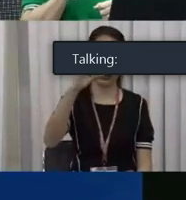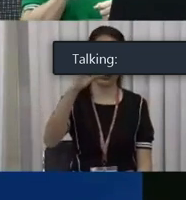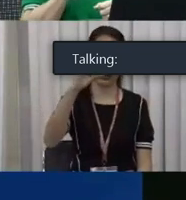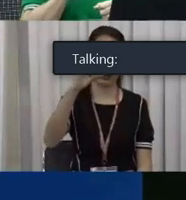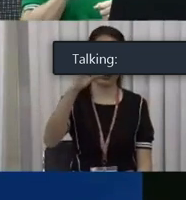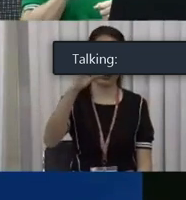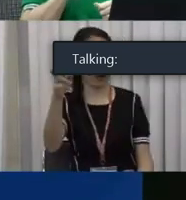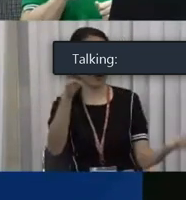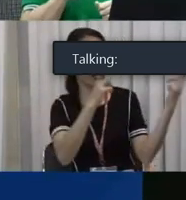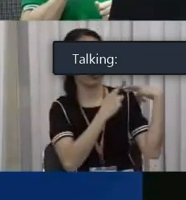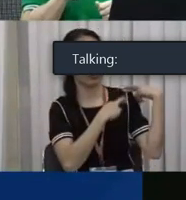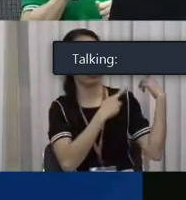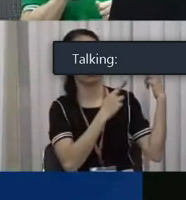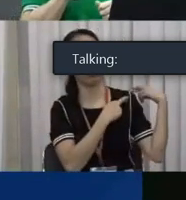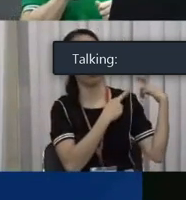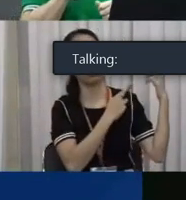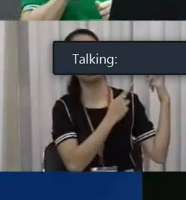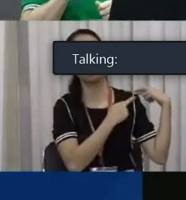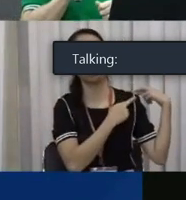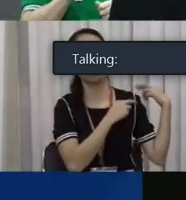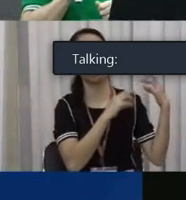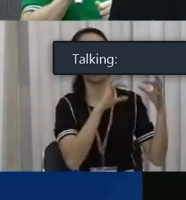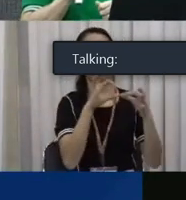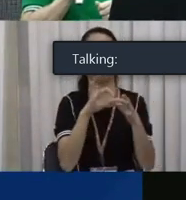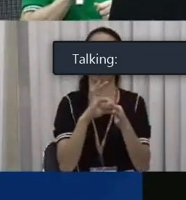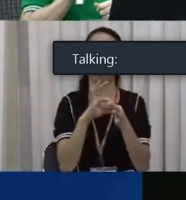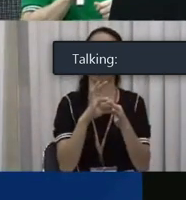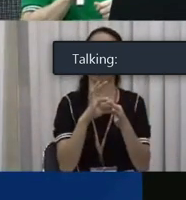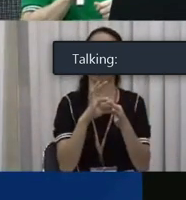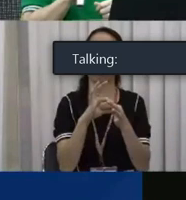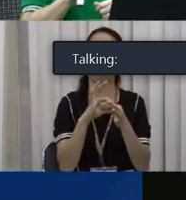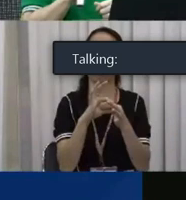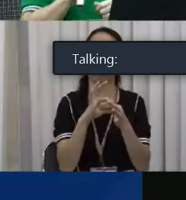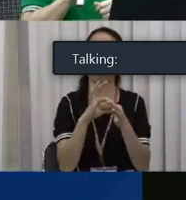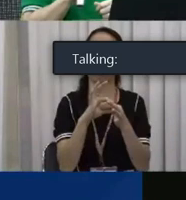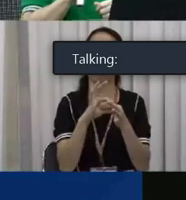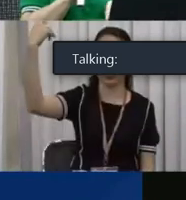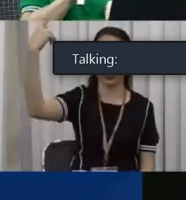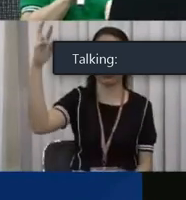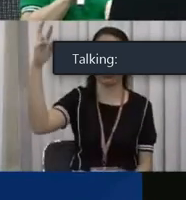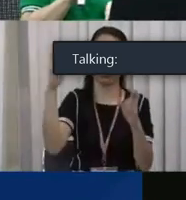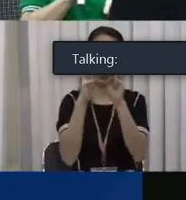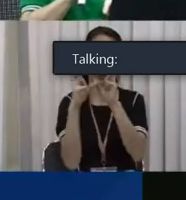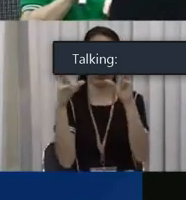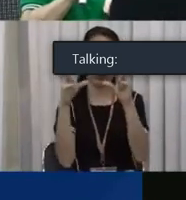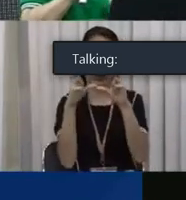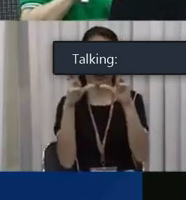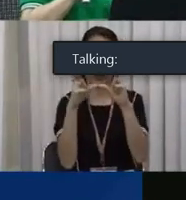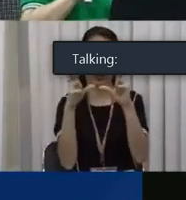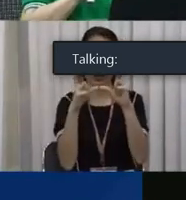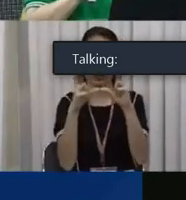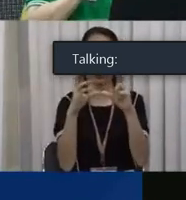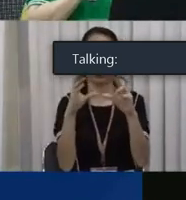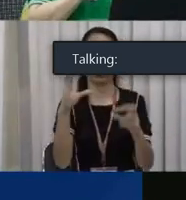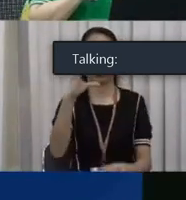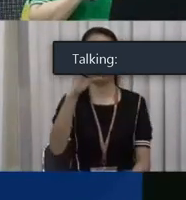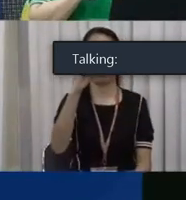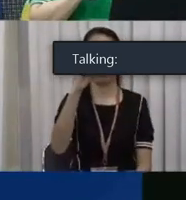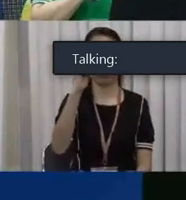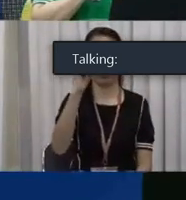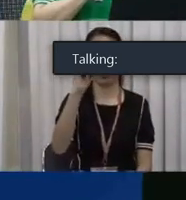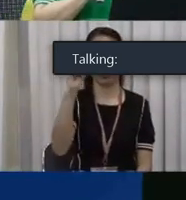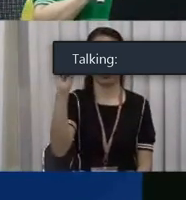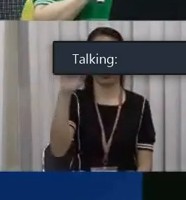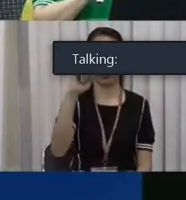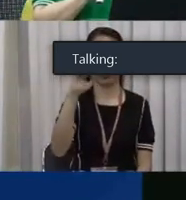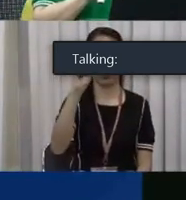or Professional Regulations Commission. So usapod ni sa mga attached agencies sa DOLI.